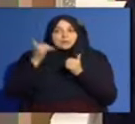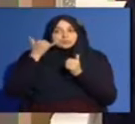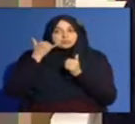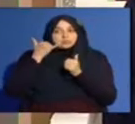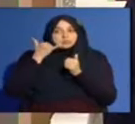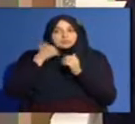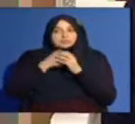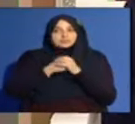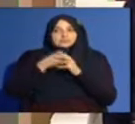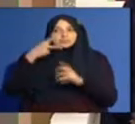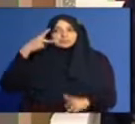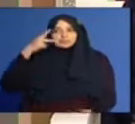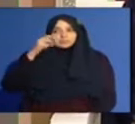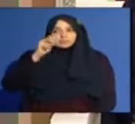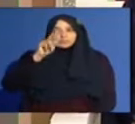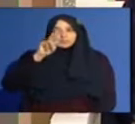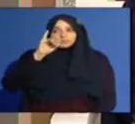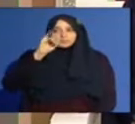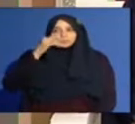كريم من